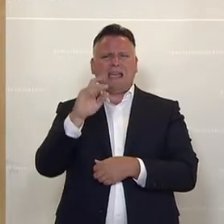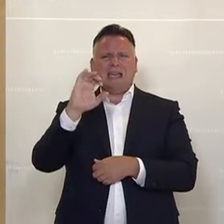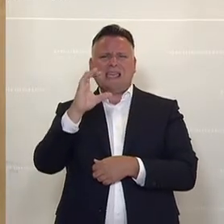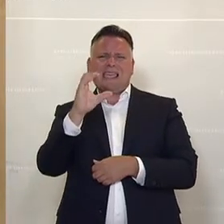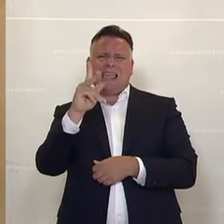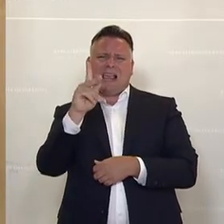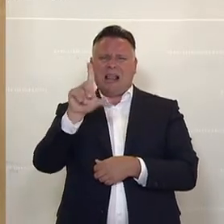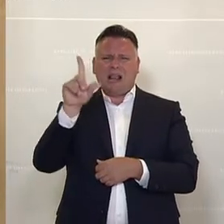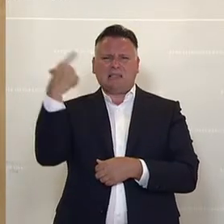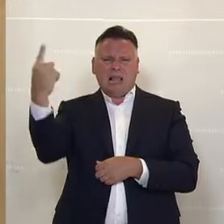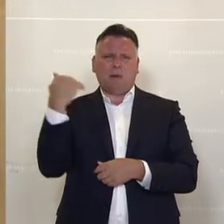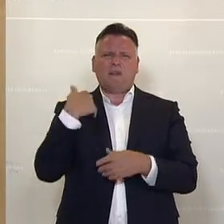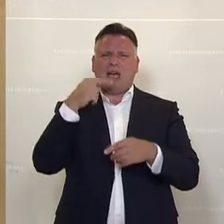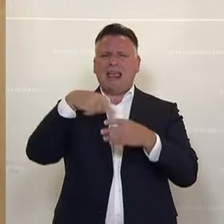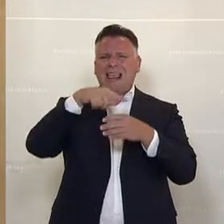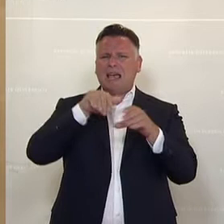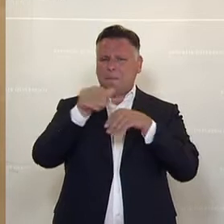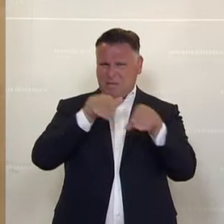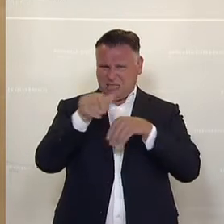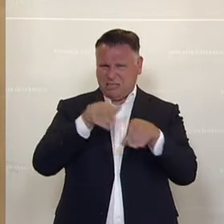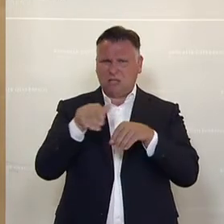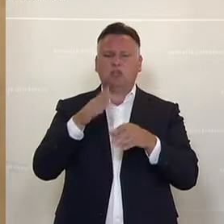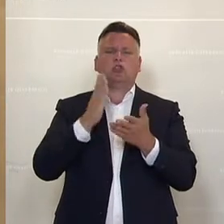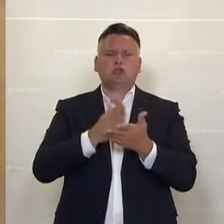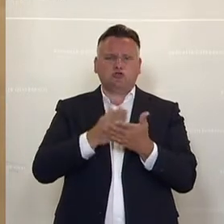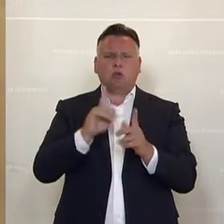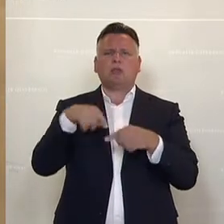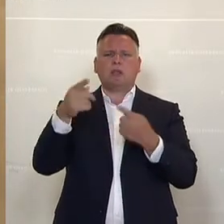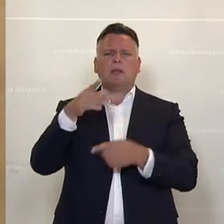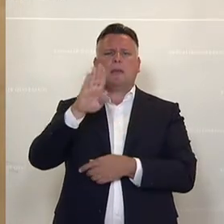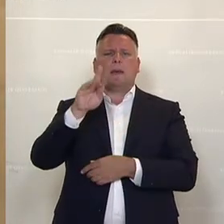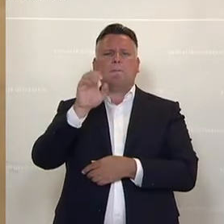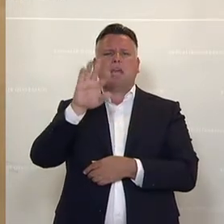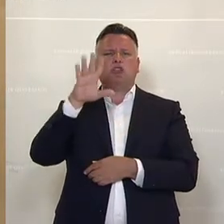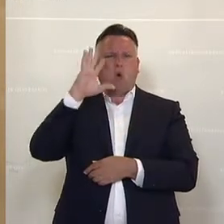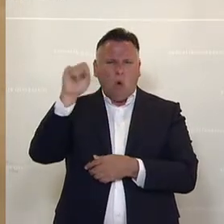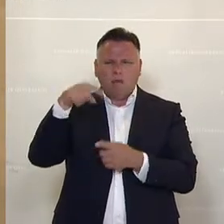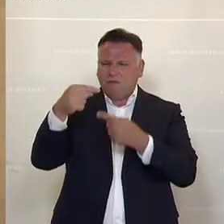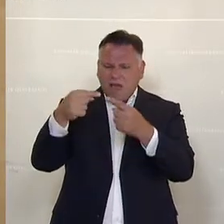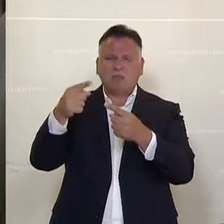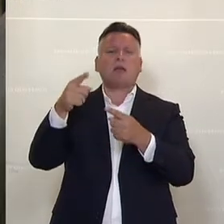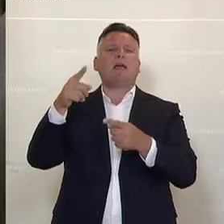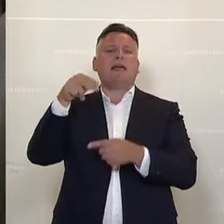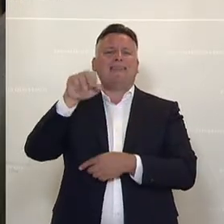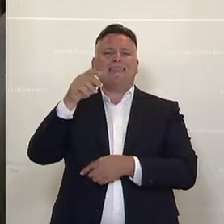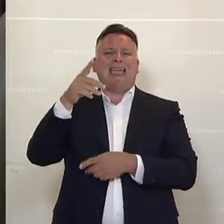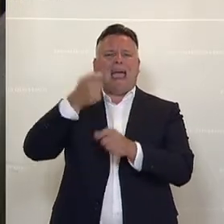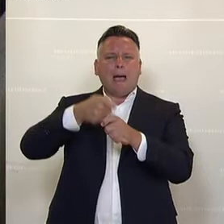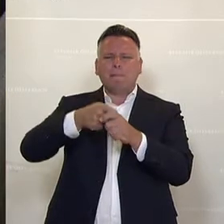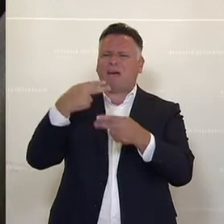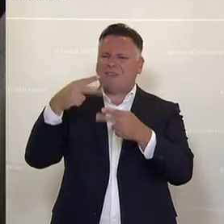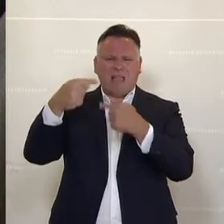Innenminister angestoßen. Bejan hat das weitergeführt, Nehammer hat das aufgegriffen. Und ich